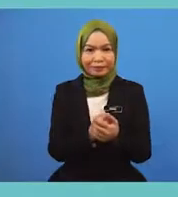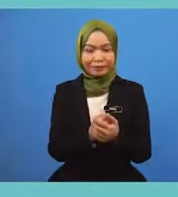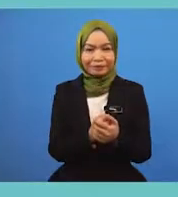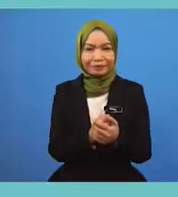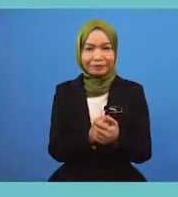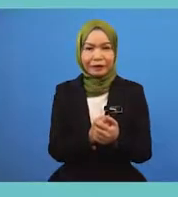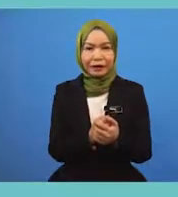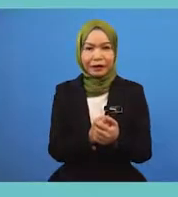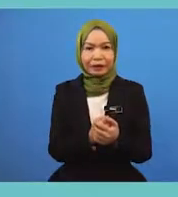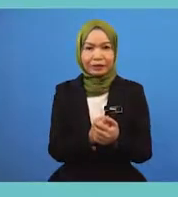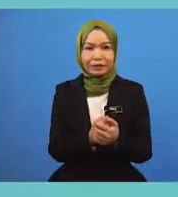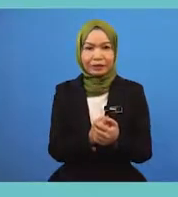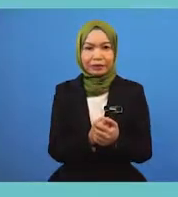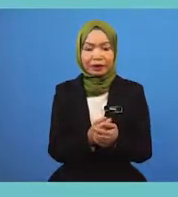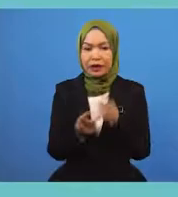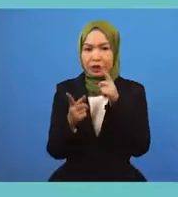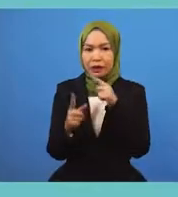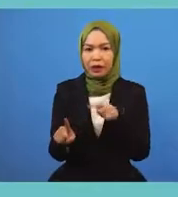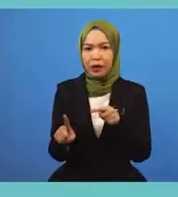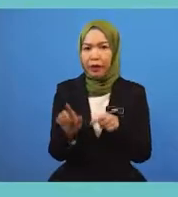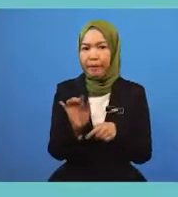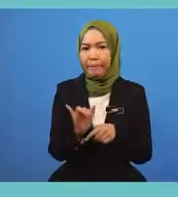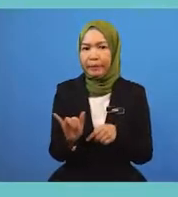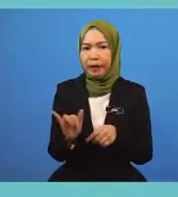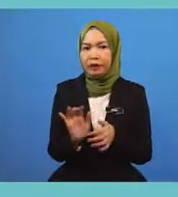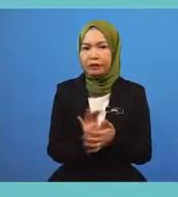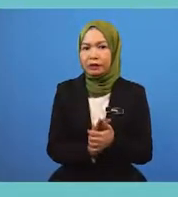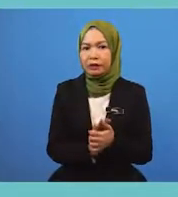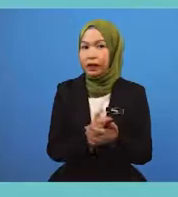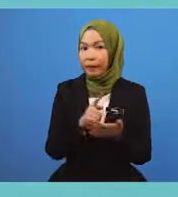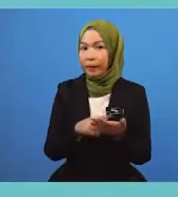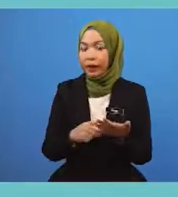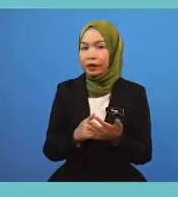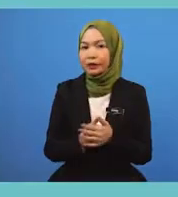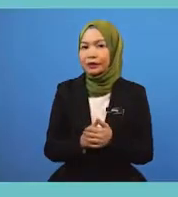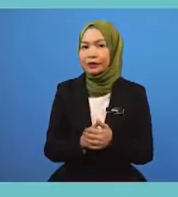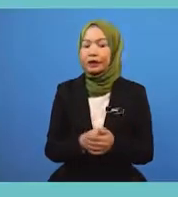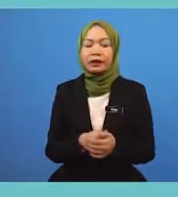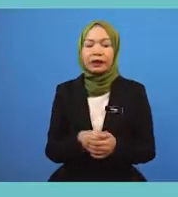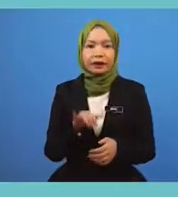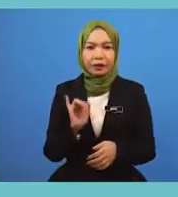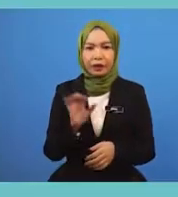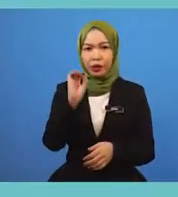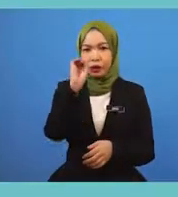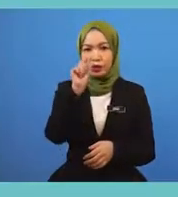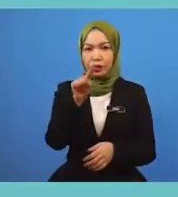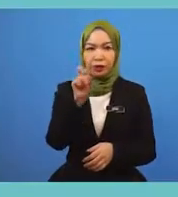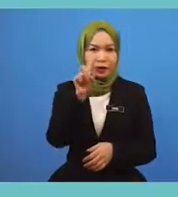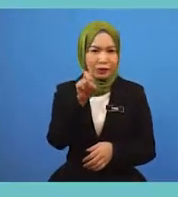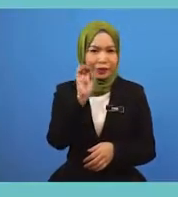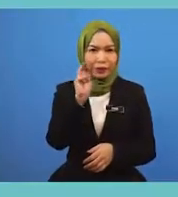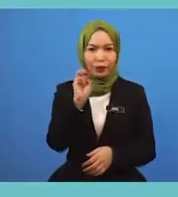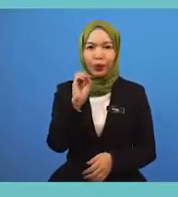Maka jawapan bagi bilangan mol natrium hidroksida ialah 0.1 mol. Bagus